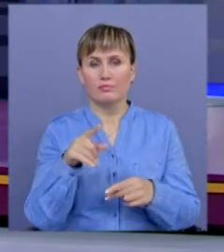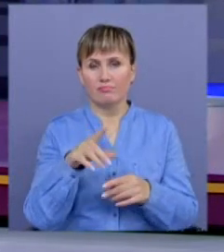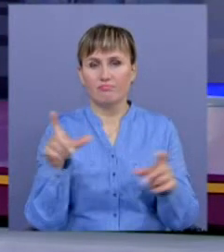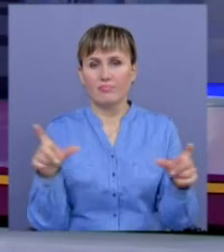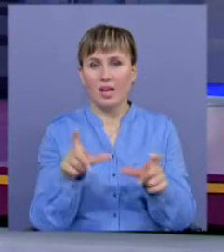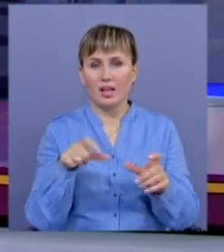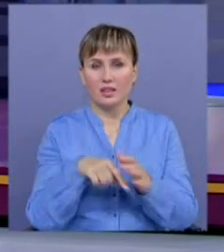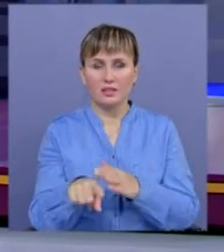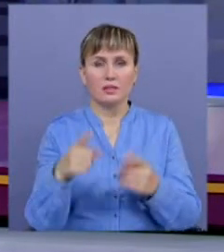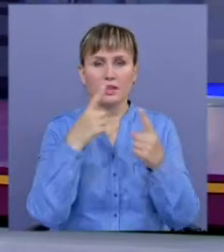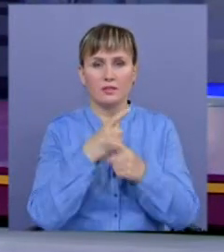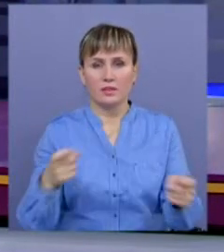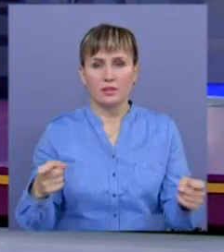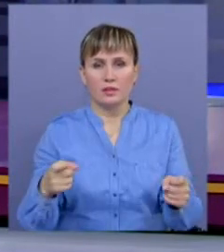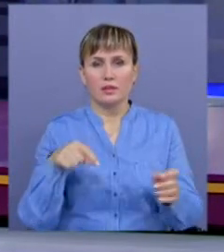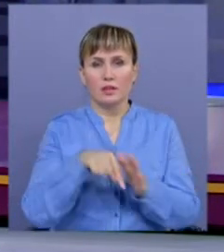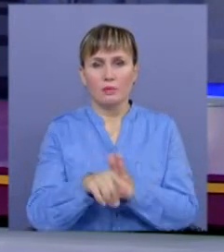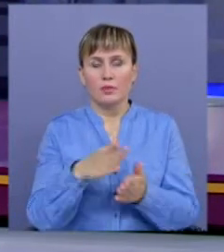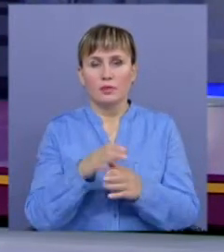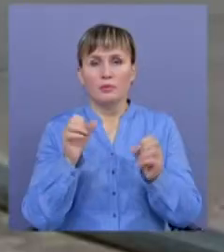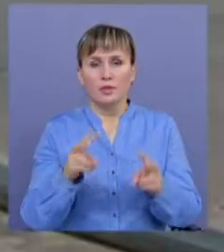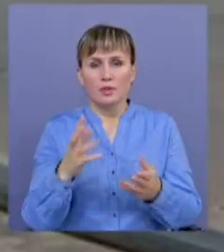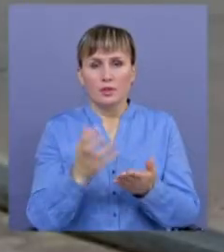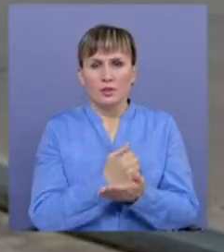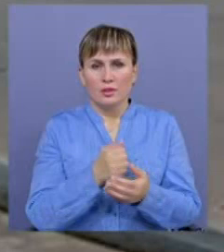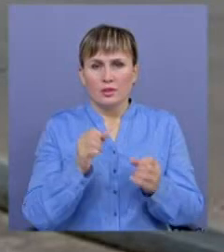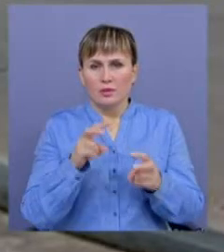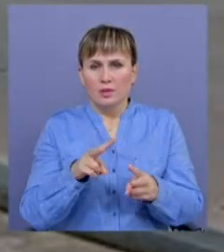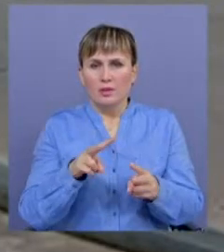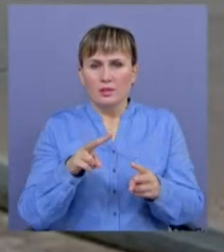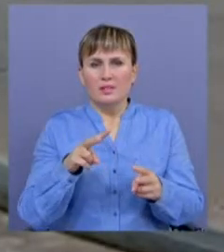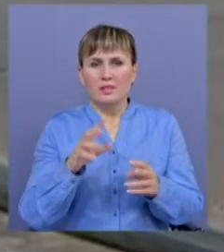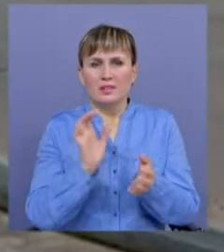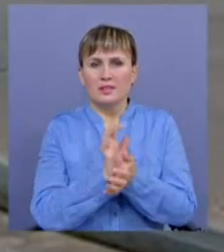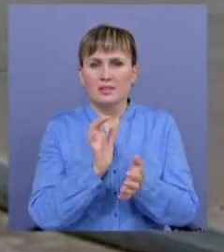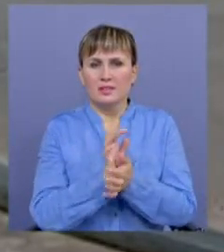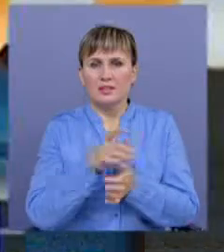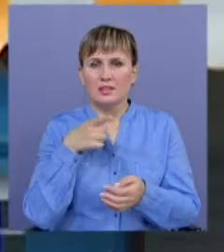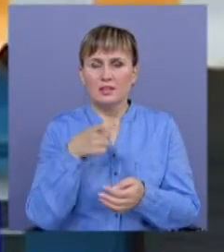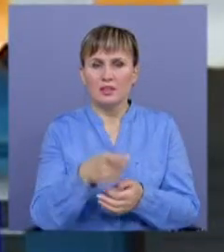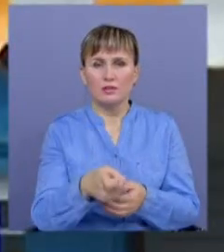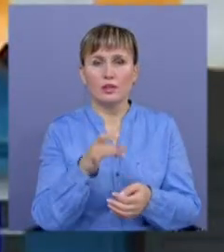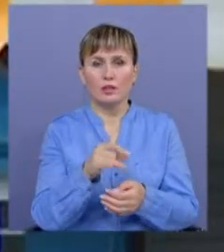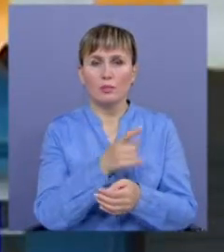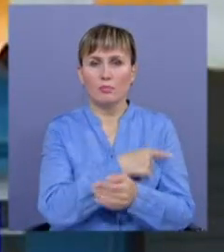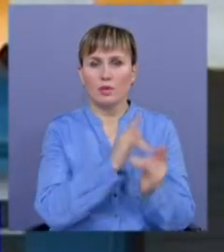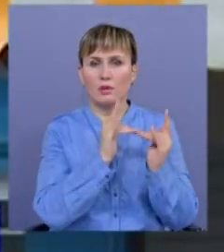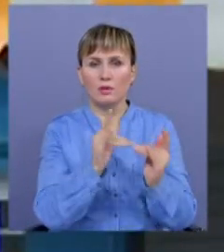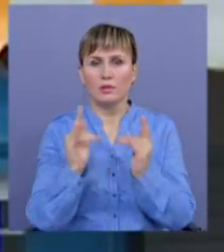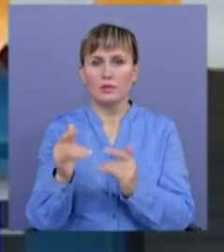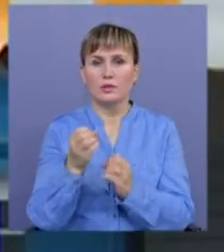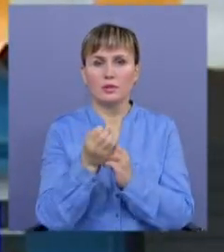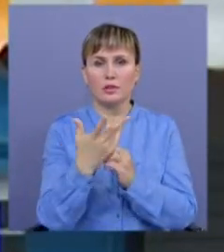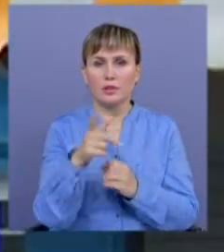озвучили санэпидемиологи. В мучных изделиях специалисты нашли сальмонеллез и кишечную палочку. Из-за этого на больничной койке оказались